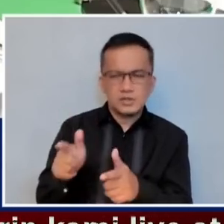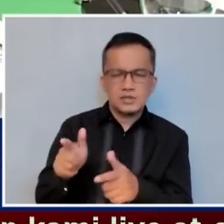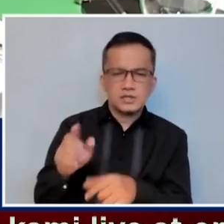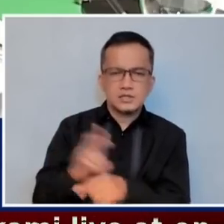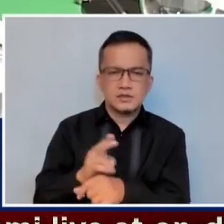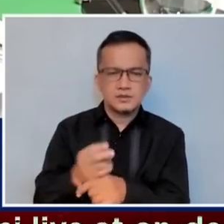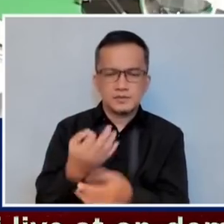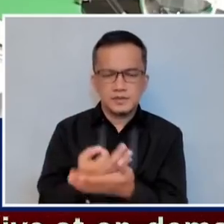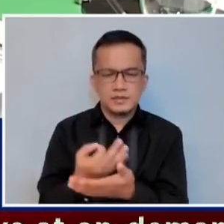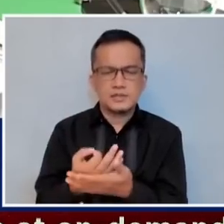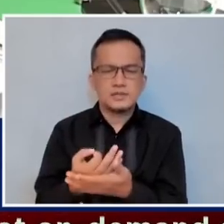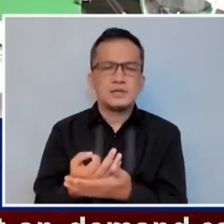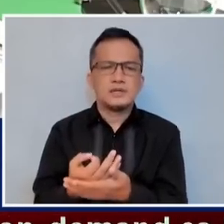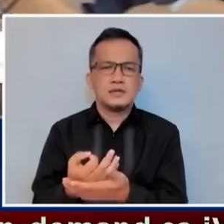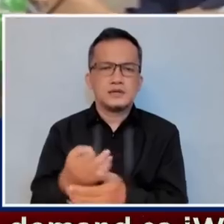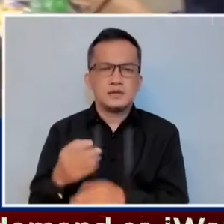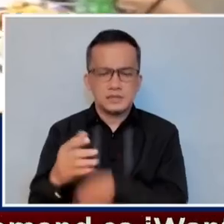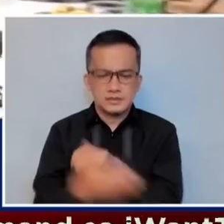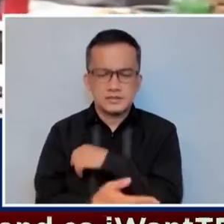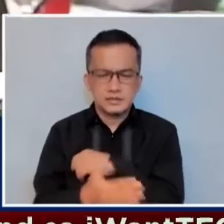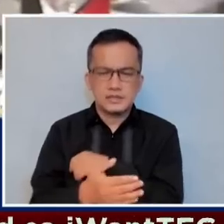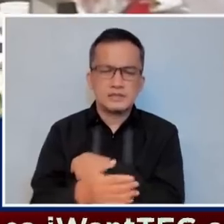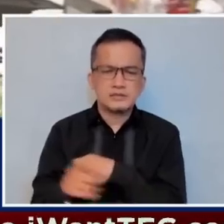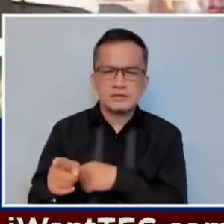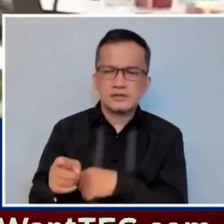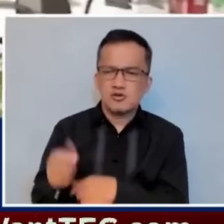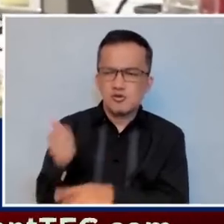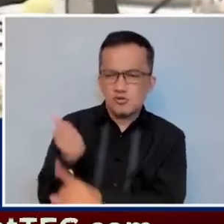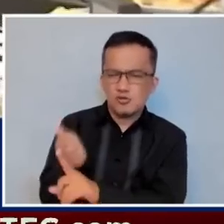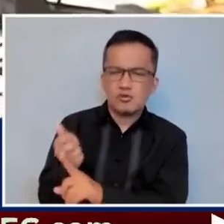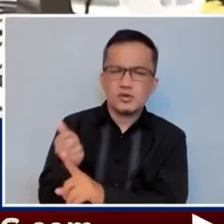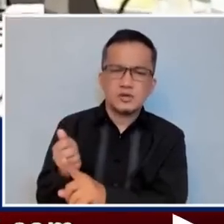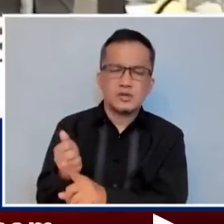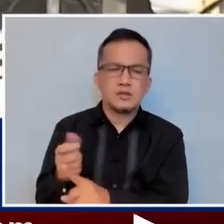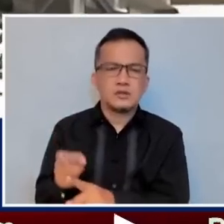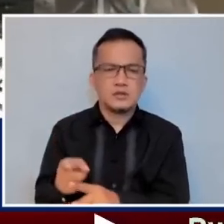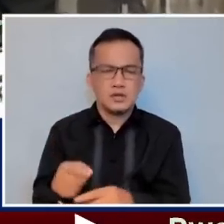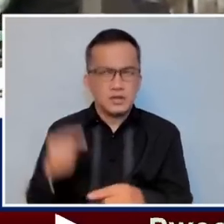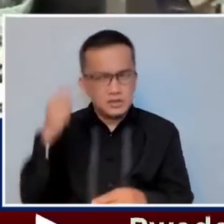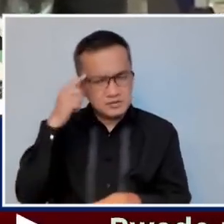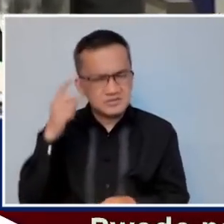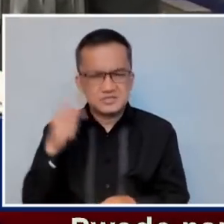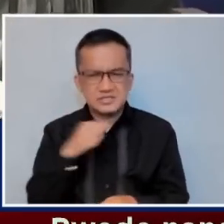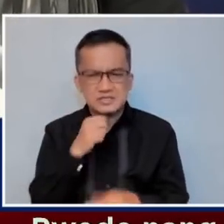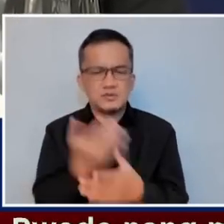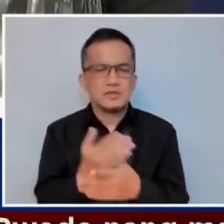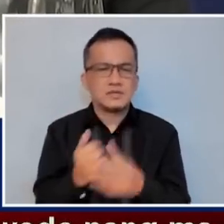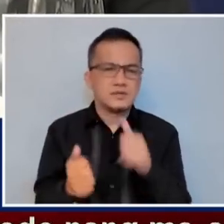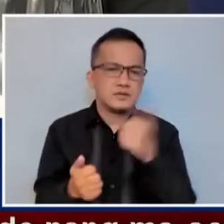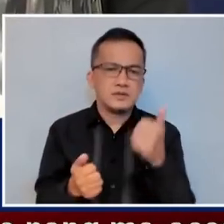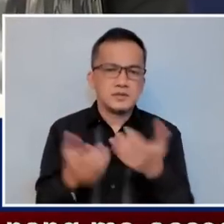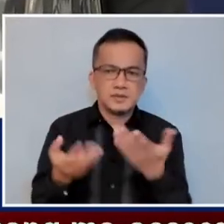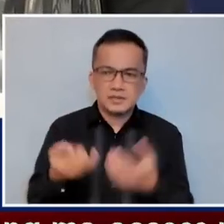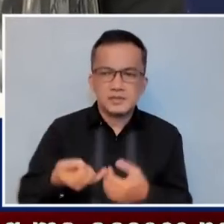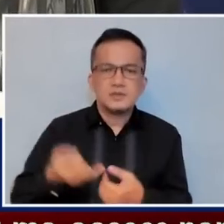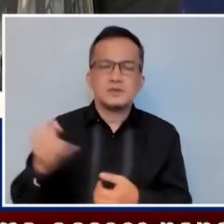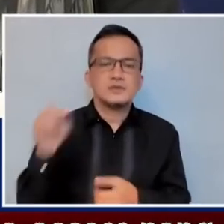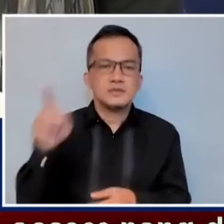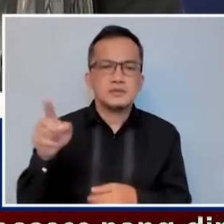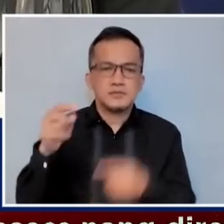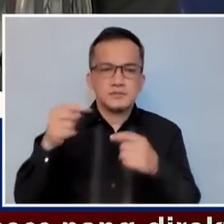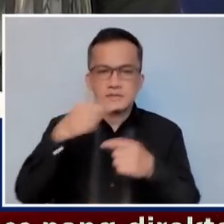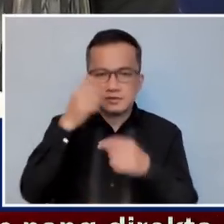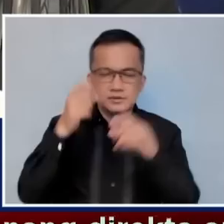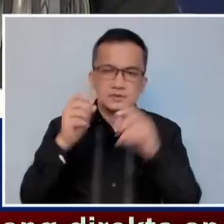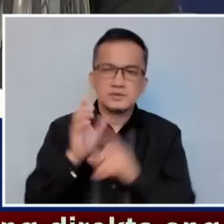Pero depensa ni Bersamin. I don't think he bothered anyone, ano? But he must have been invited there because his presence there